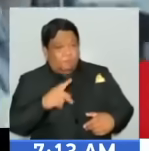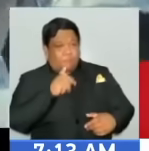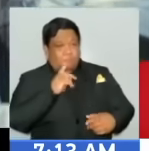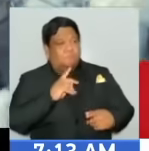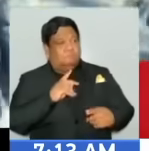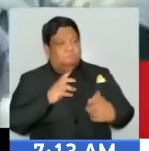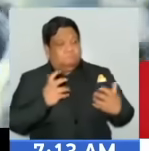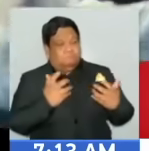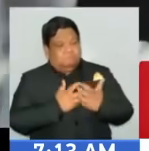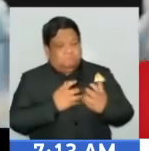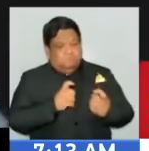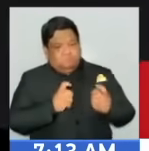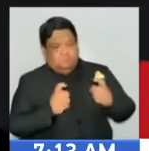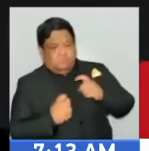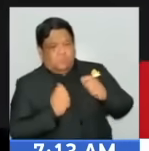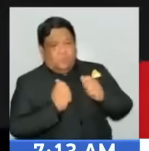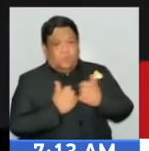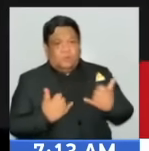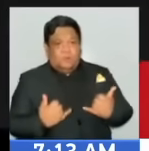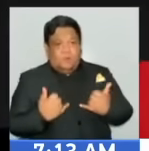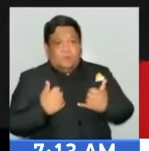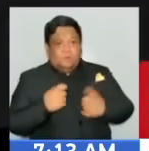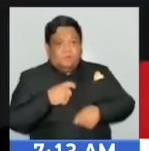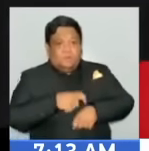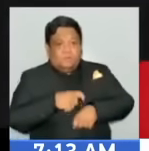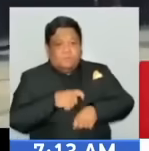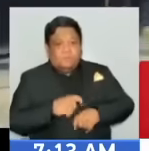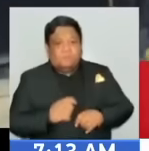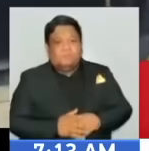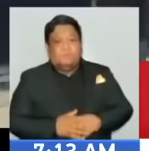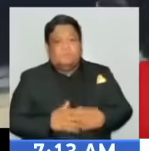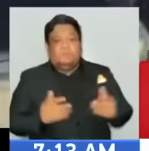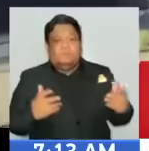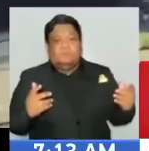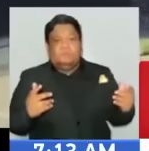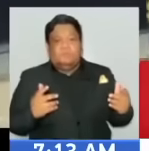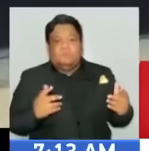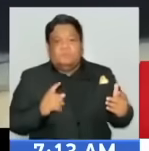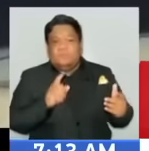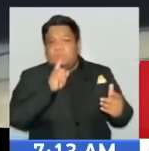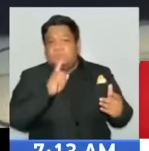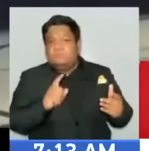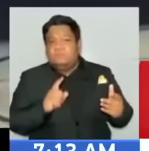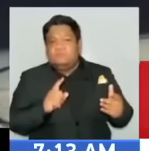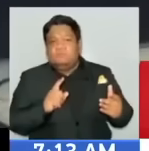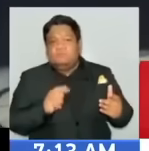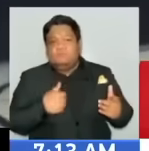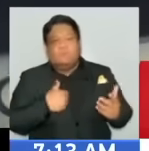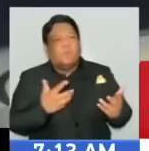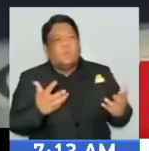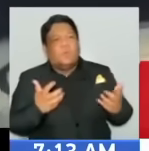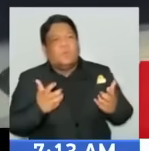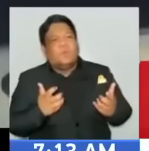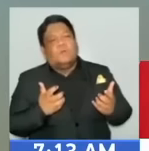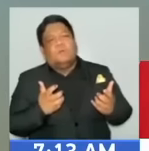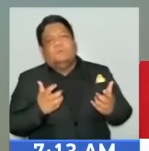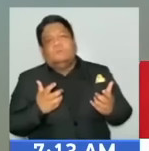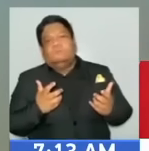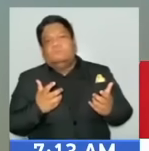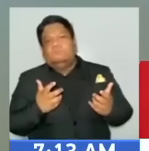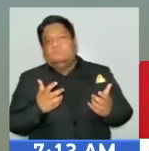So, like, just being part of that as well, gusto ko rin na napagtotoo na ako